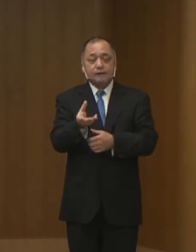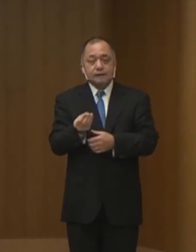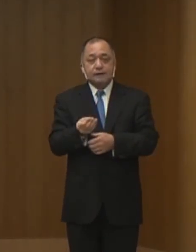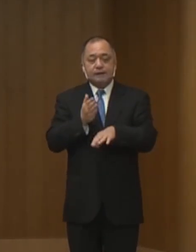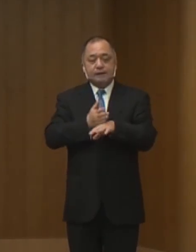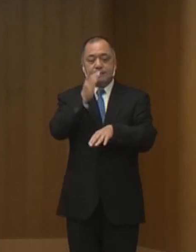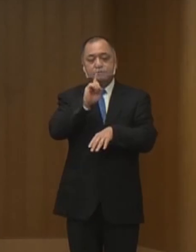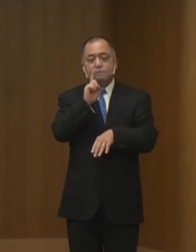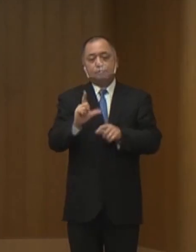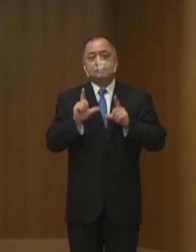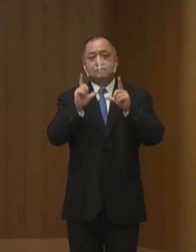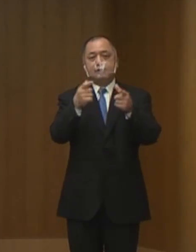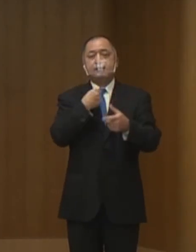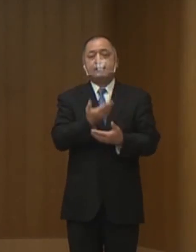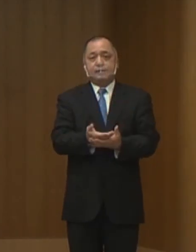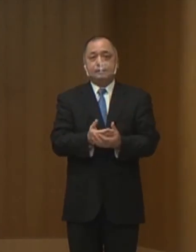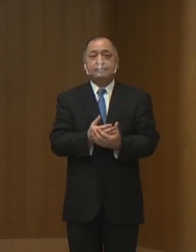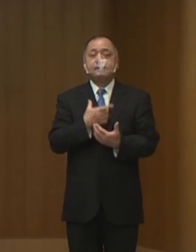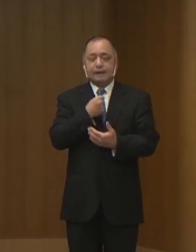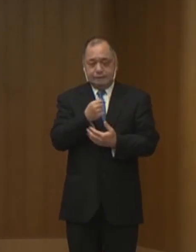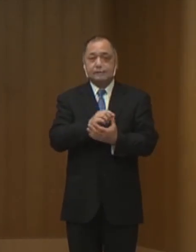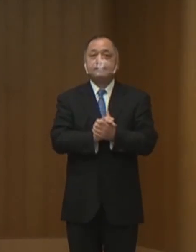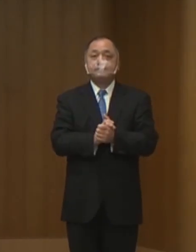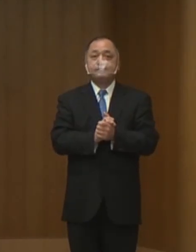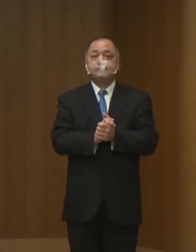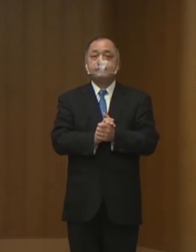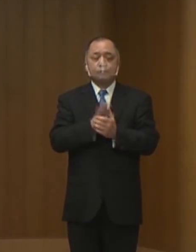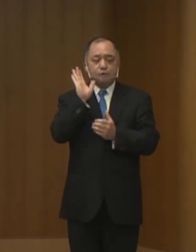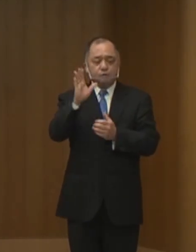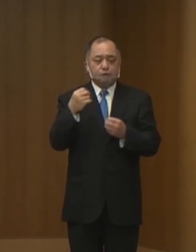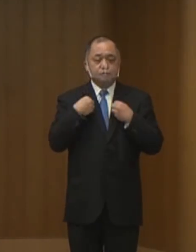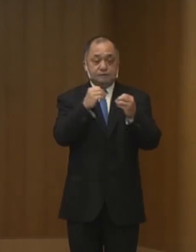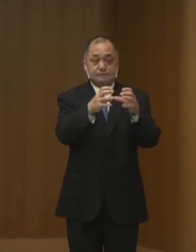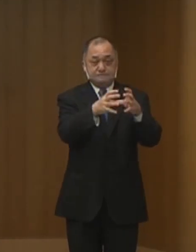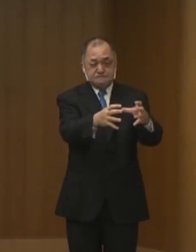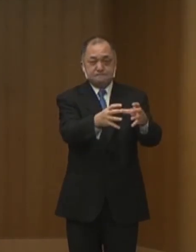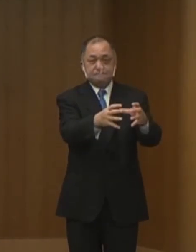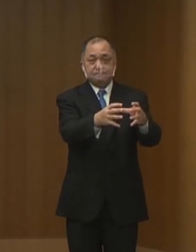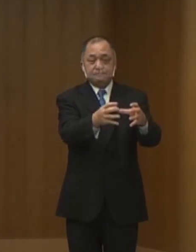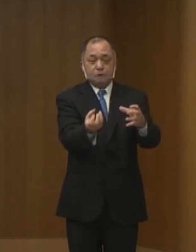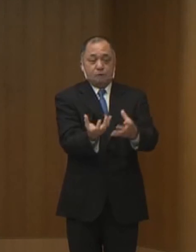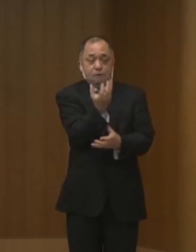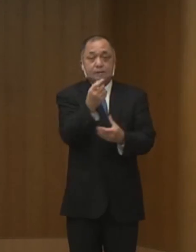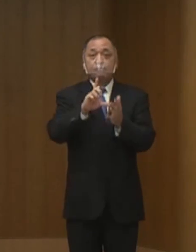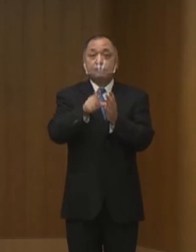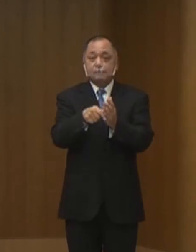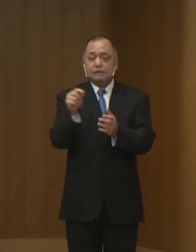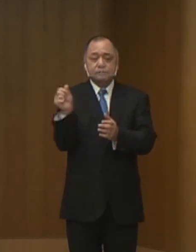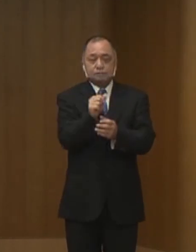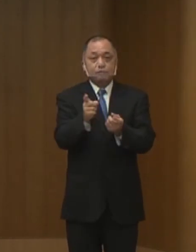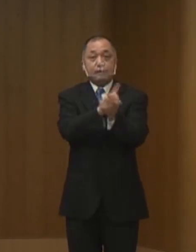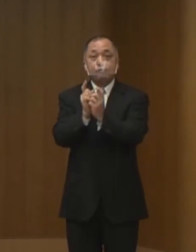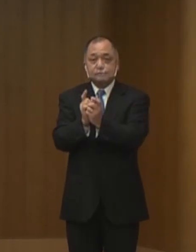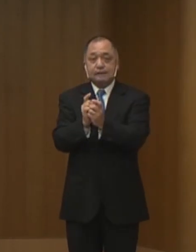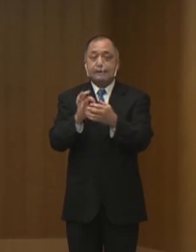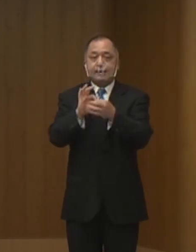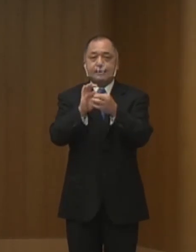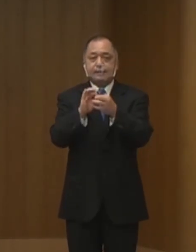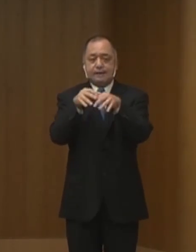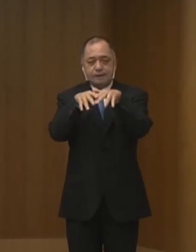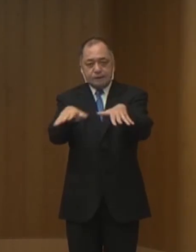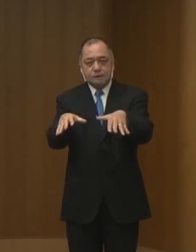たいというふうに思います。今後とも集団感染発生をした場合には迅速に対応して、関係機関と連携して早期に